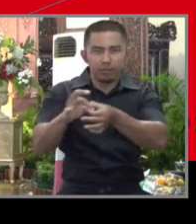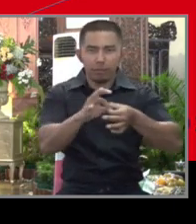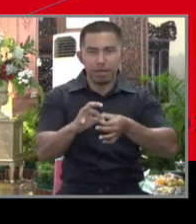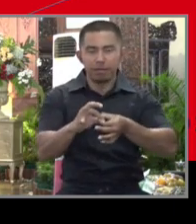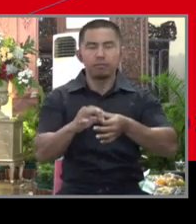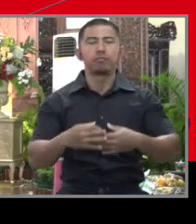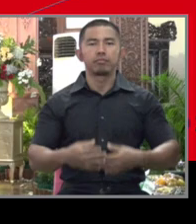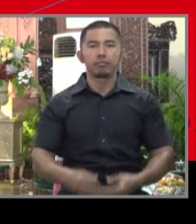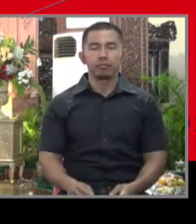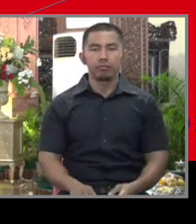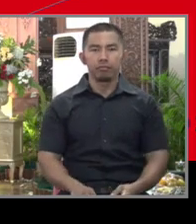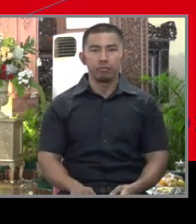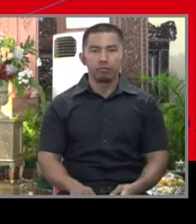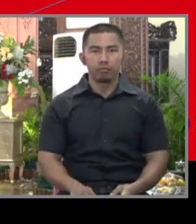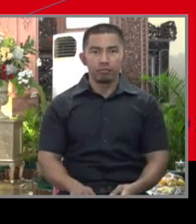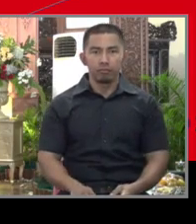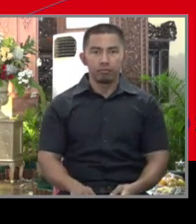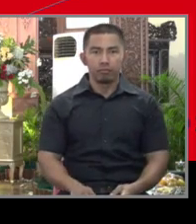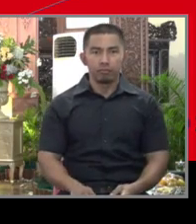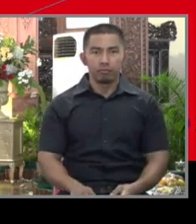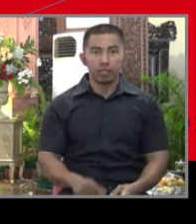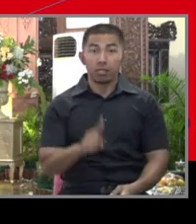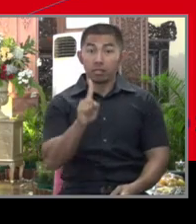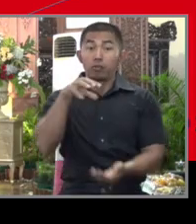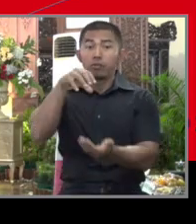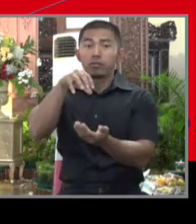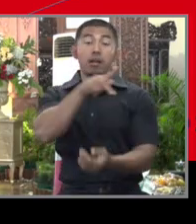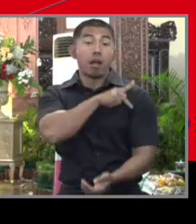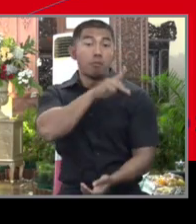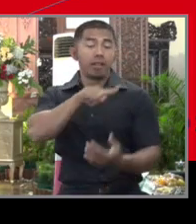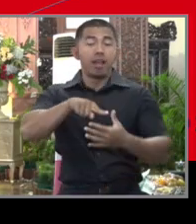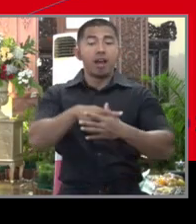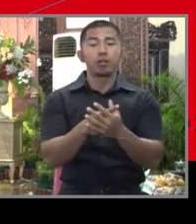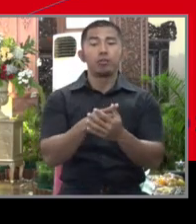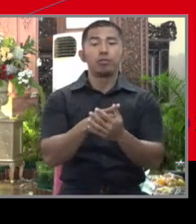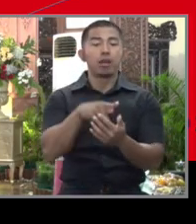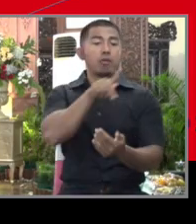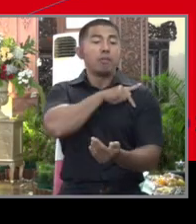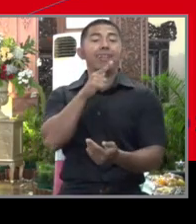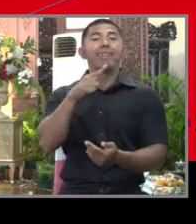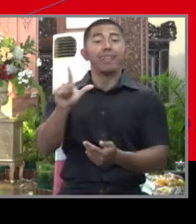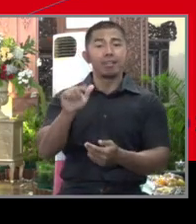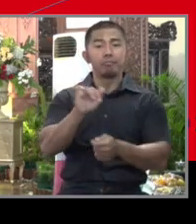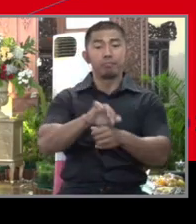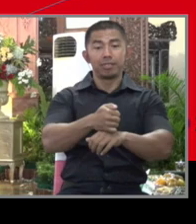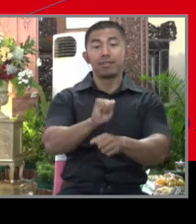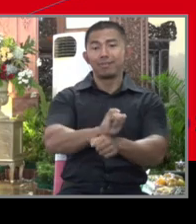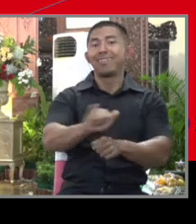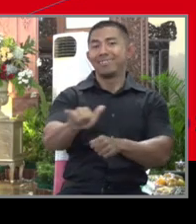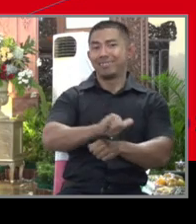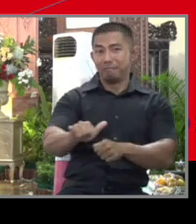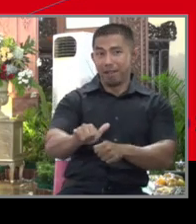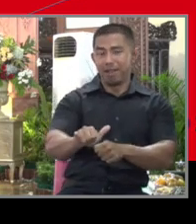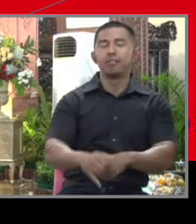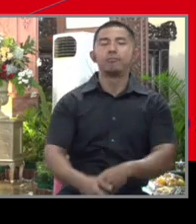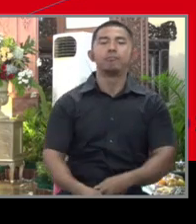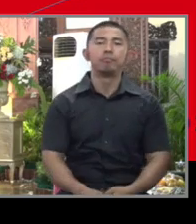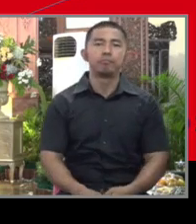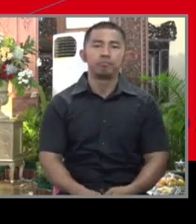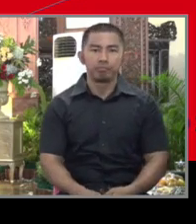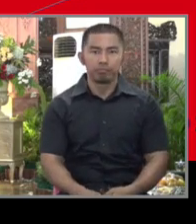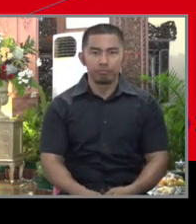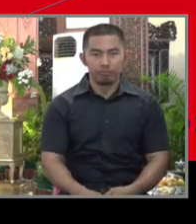baik konektivitas antara satu kabupaten dengan kabupaten yang lain, terutama di daerah perbatasan maupun